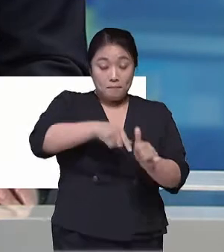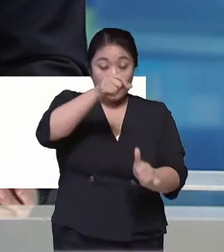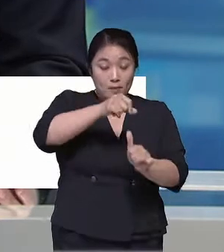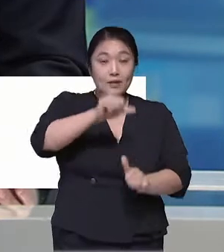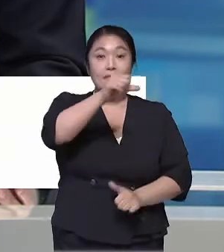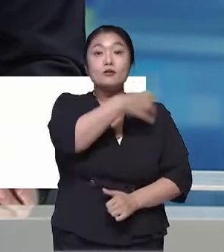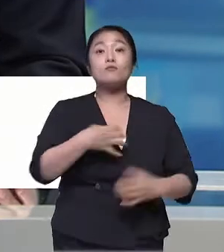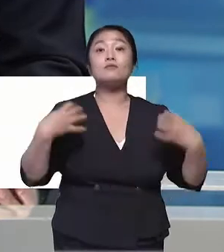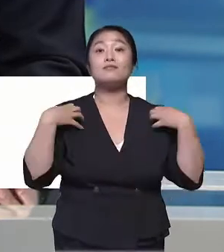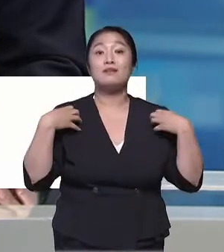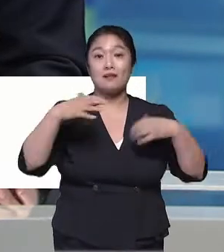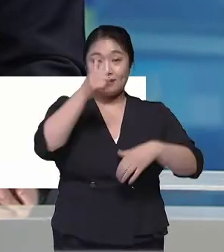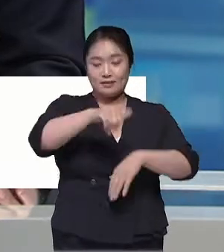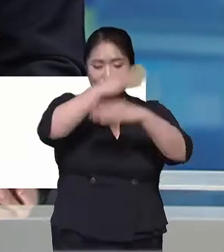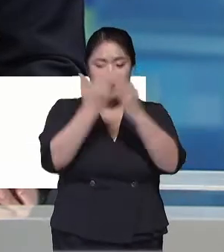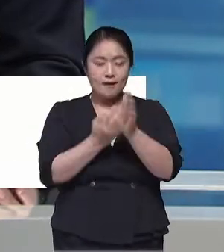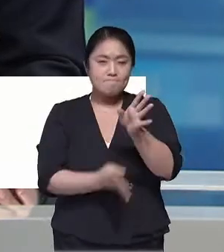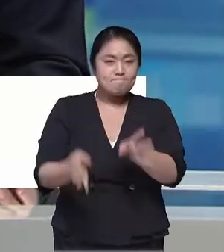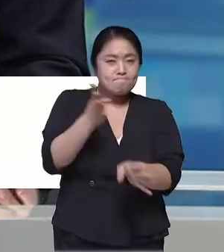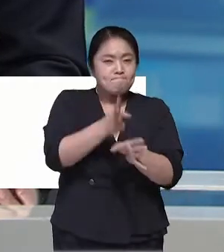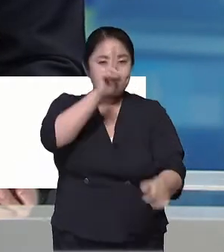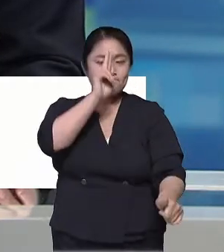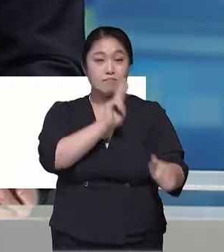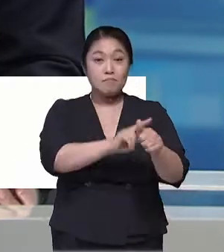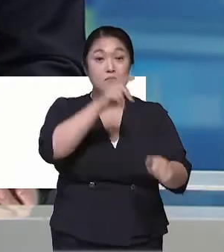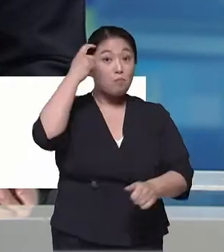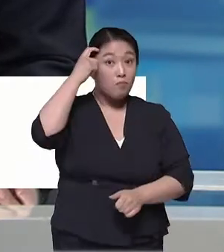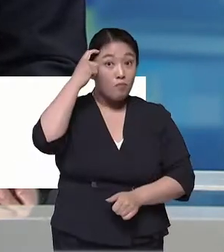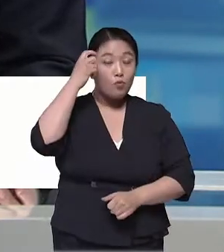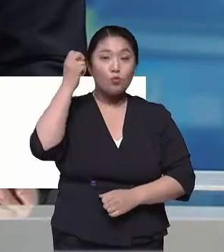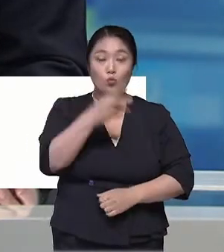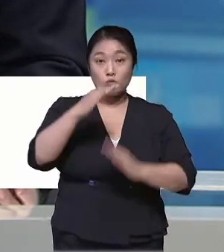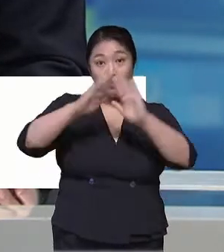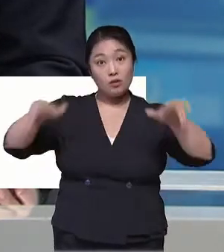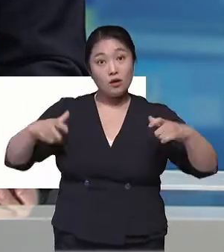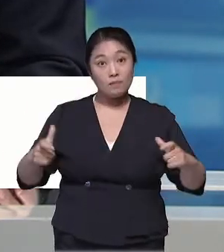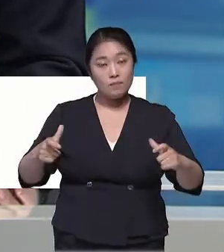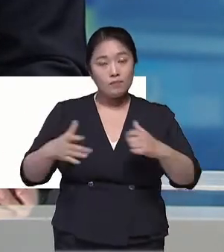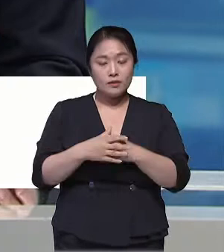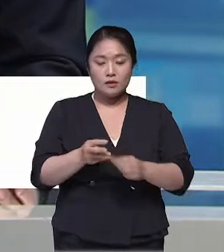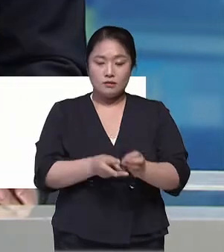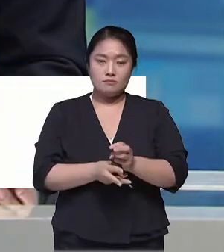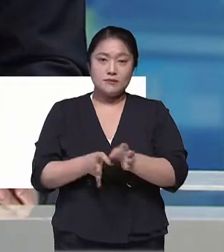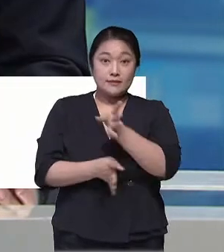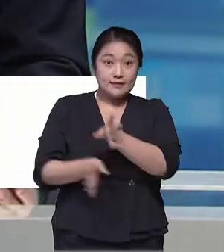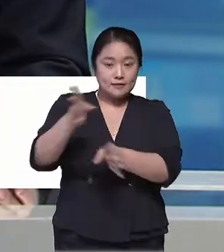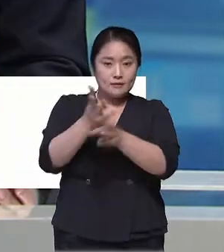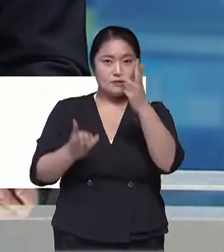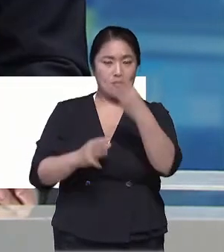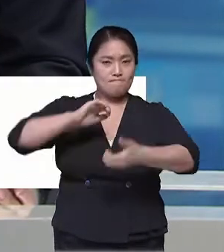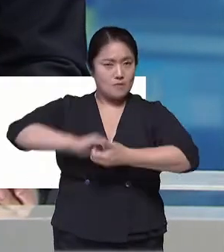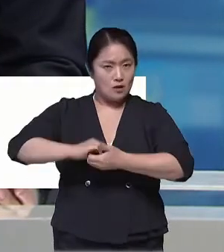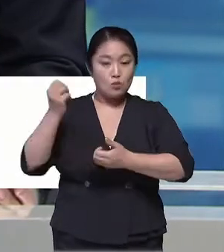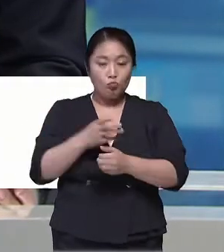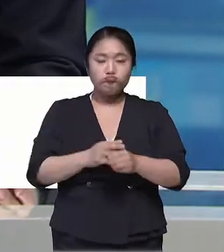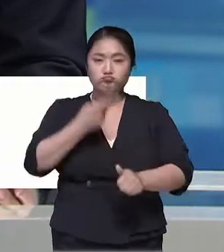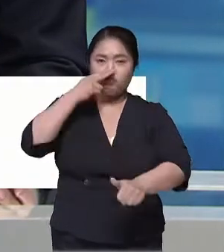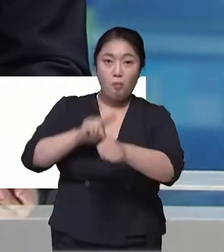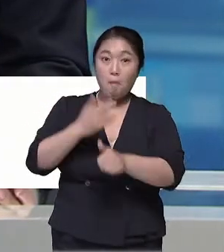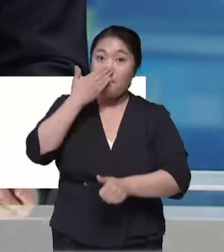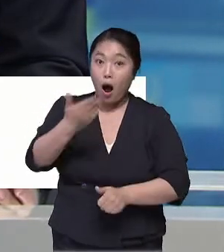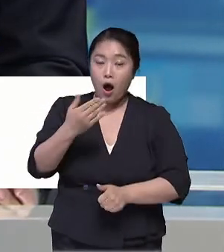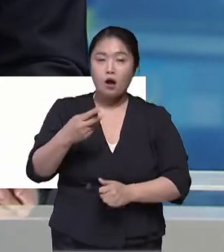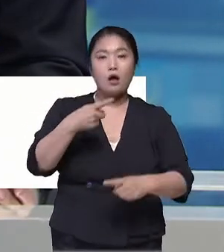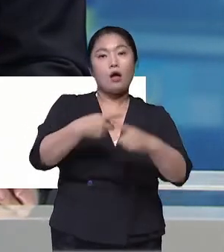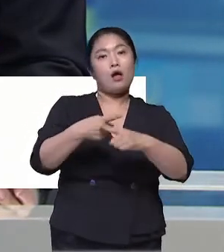5개 구청장 모두 재선 도전에 나설 예정인 가운데 전남은 산 섬 연임 제한 지역과 3선 도전 지역이